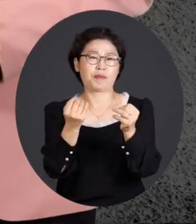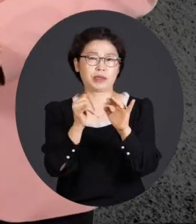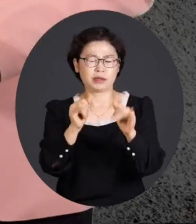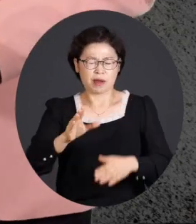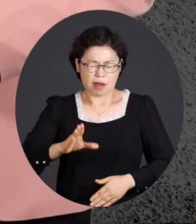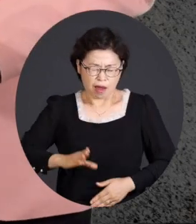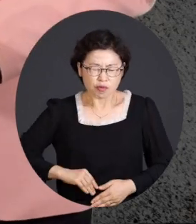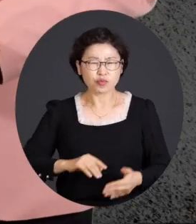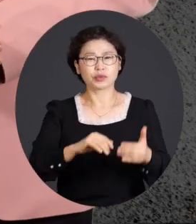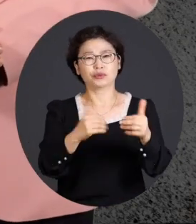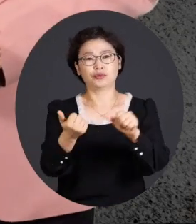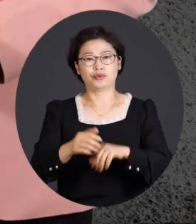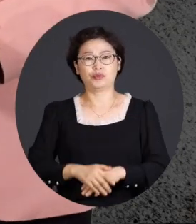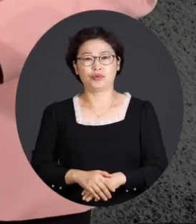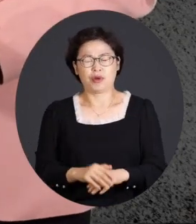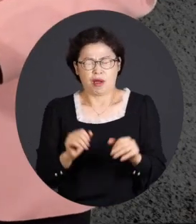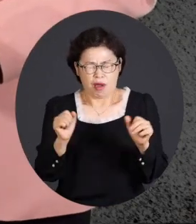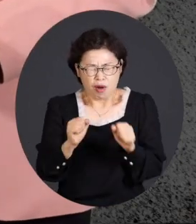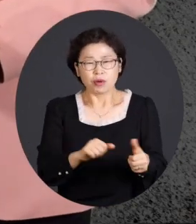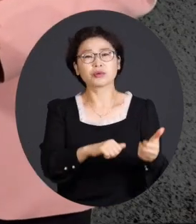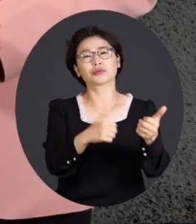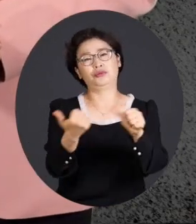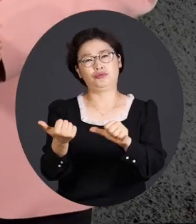굶어 죽고 얼어 죽었습니다.